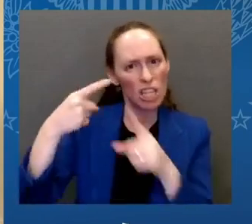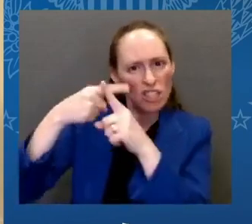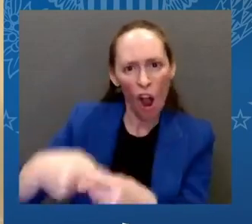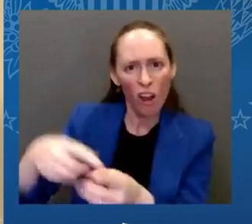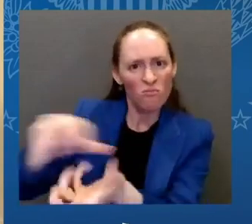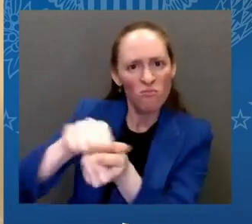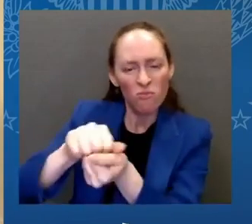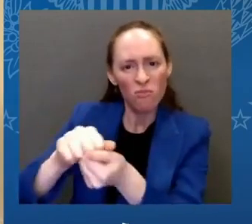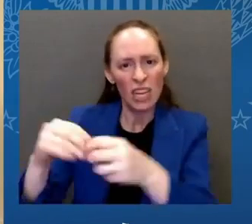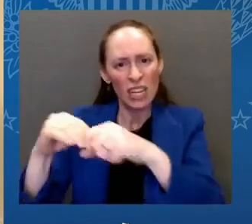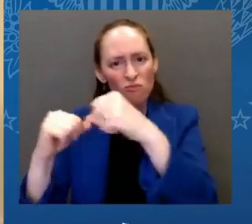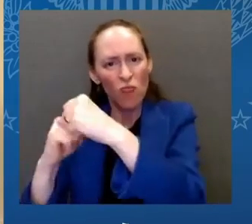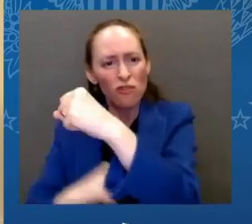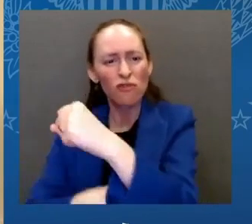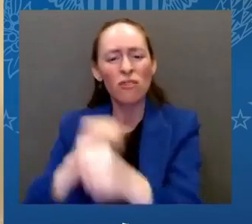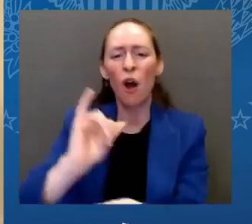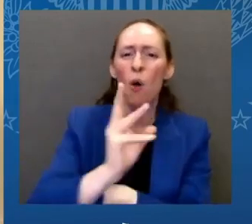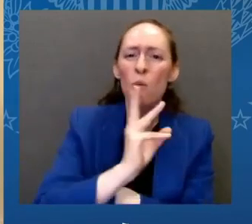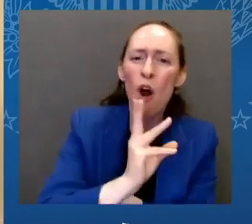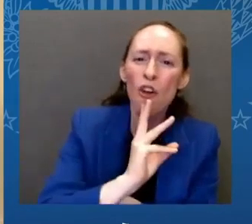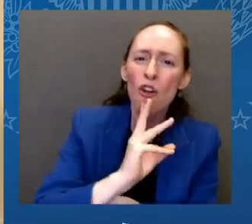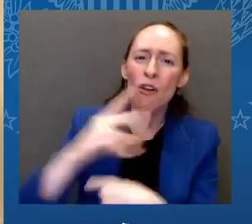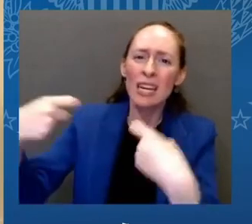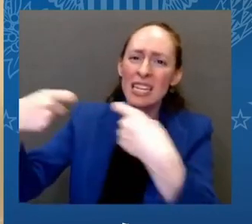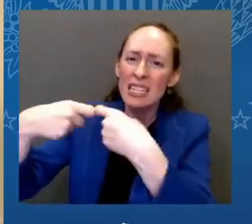свідоме руйнування